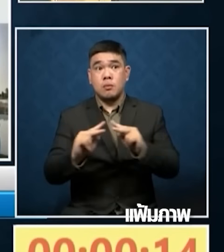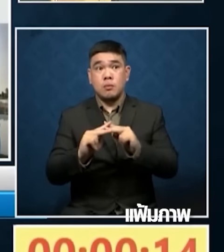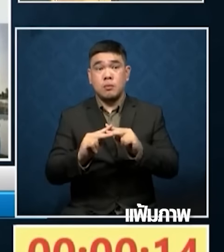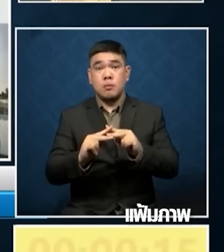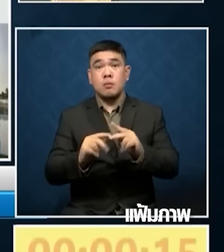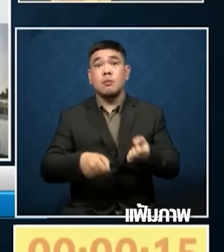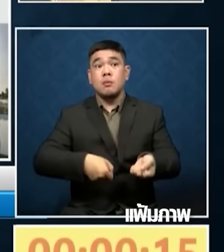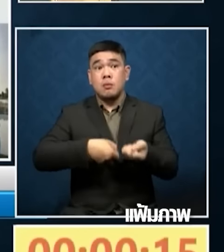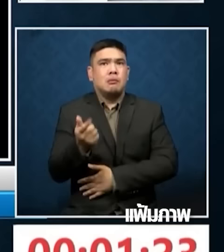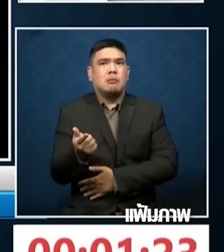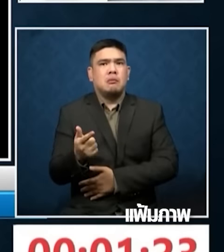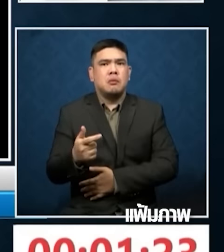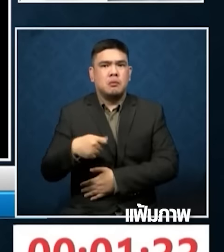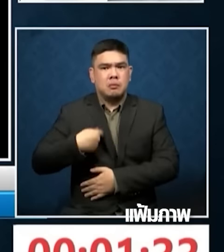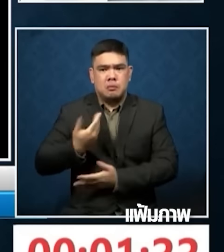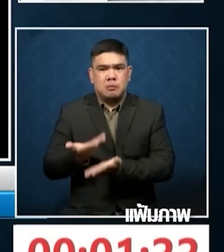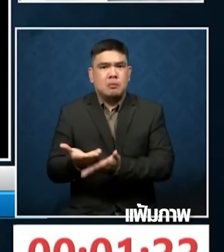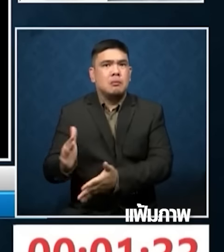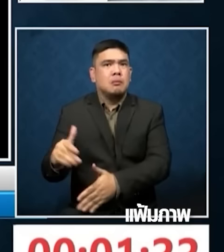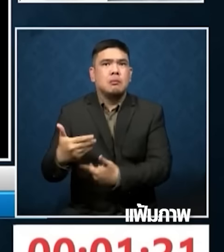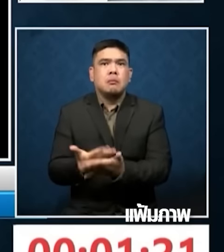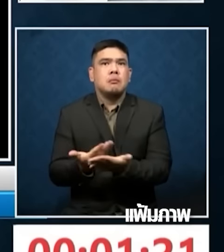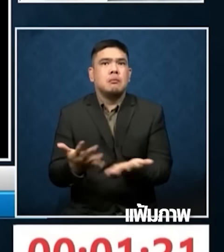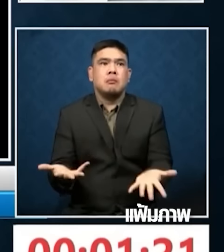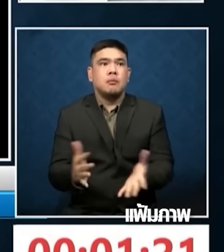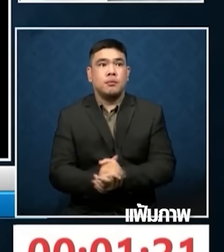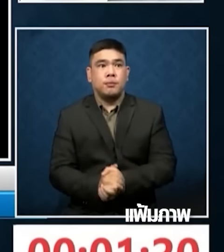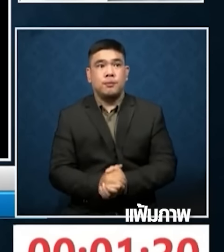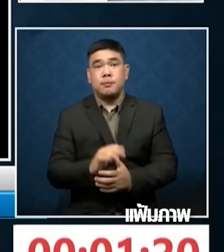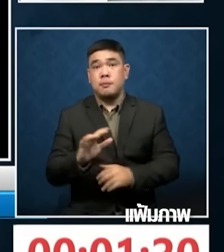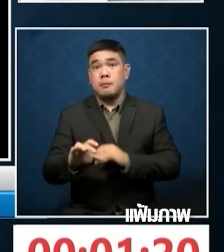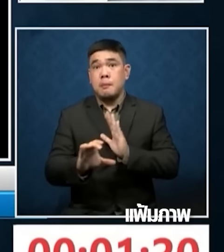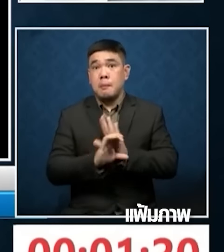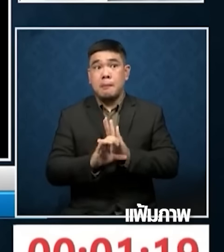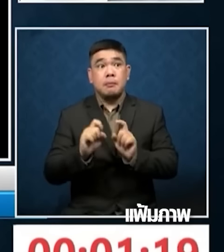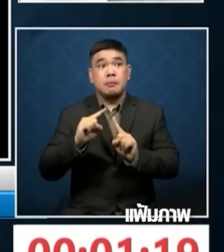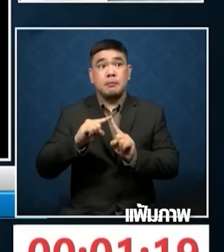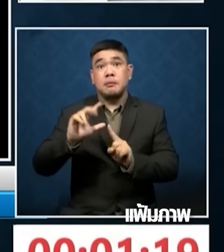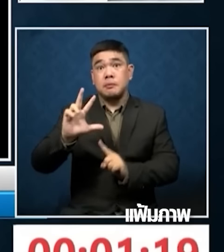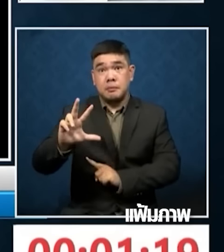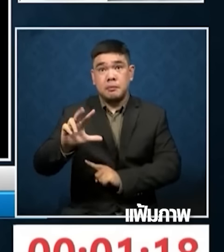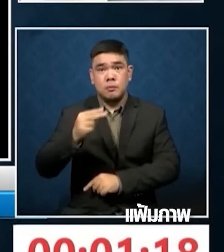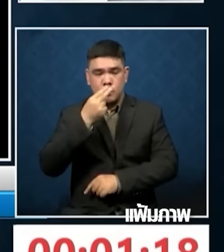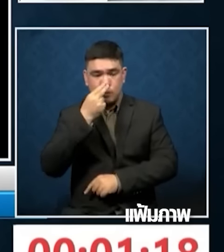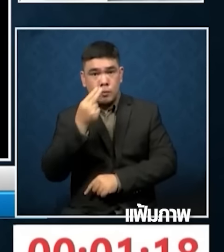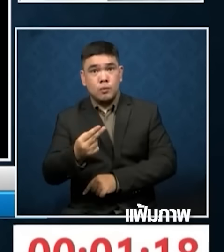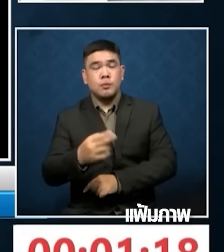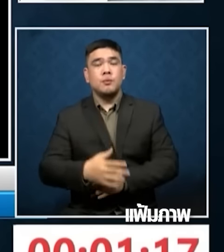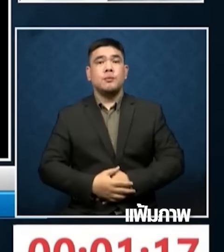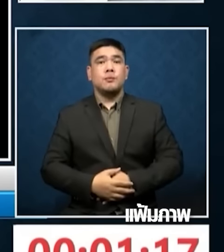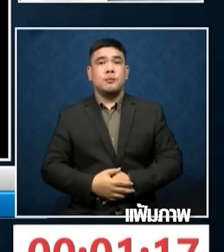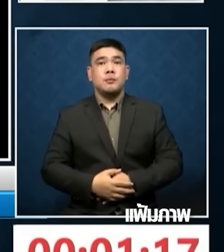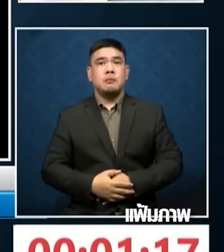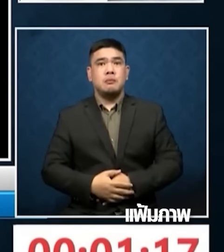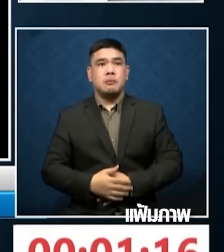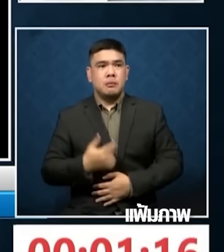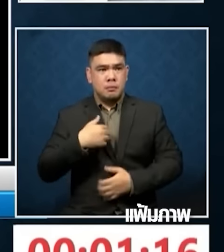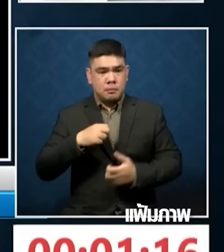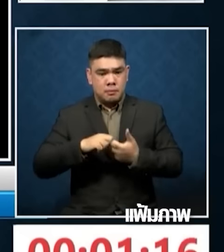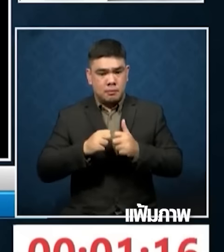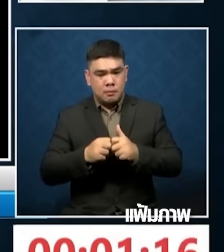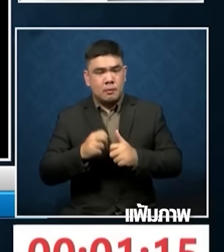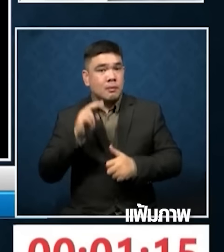เพราะฉะนั้นถ้าการเลือกที่มันออกมาเนี่ยมันเป็นไปด้วยการแข่งขันที่เข้มข้นคัดกรองเอาคนที่ใช่